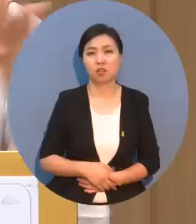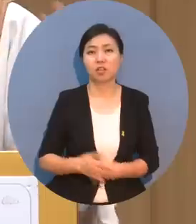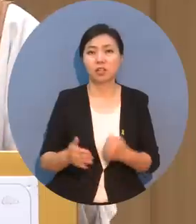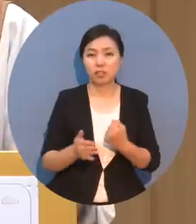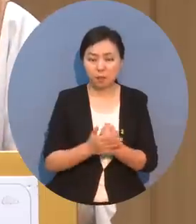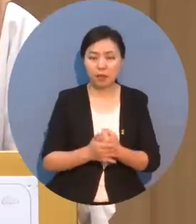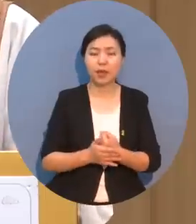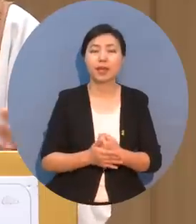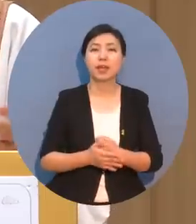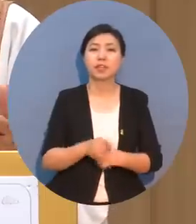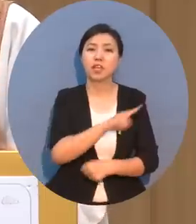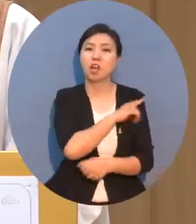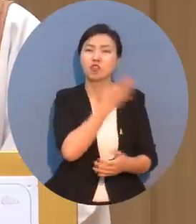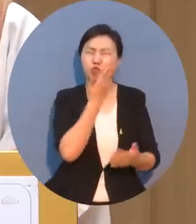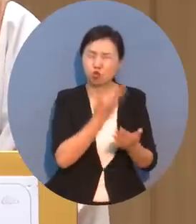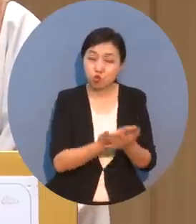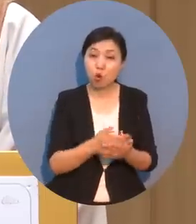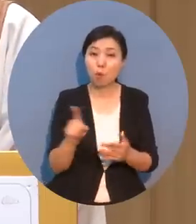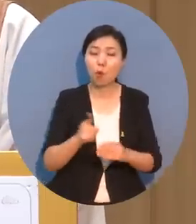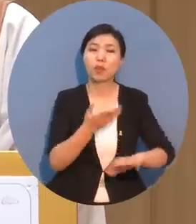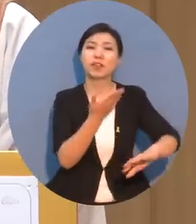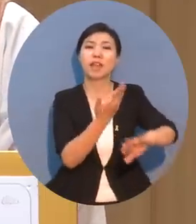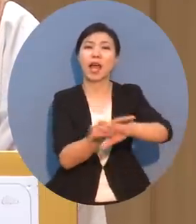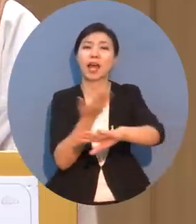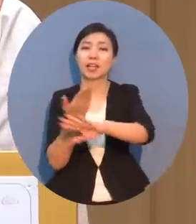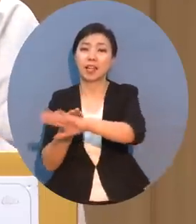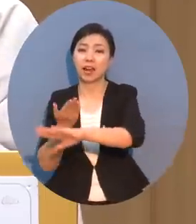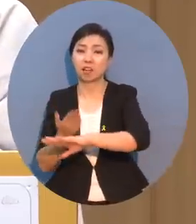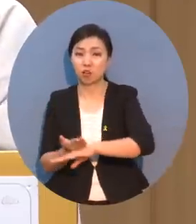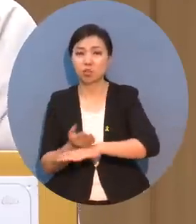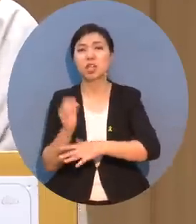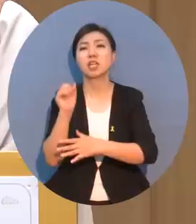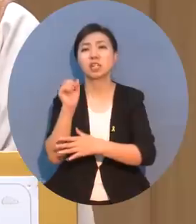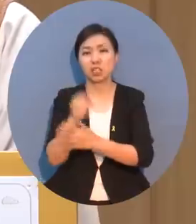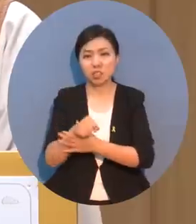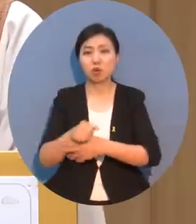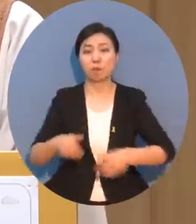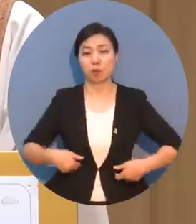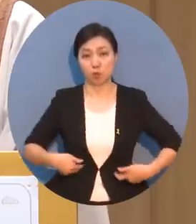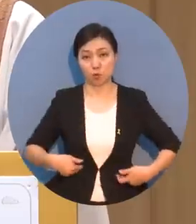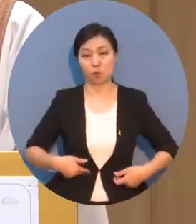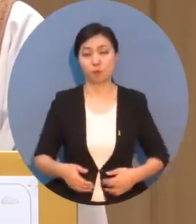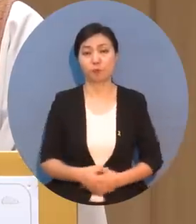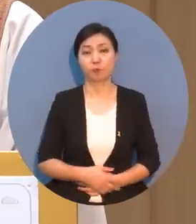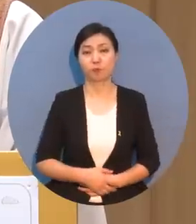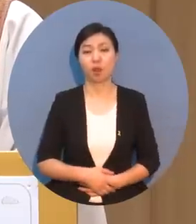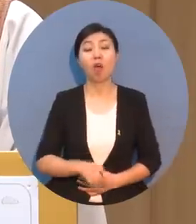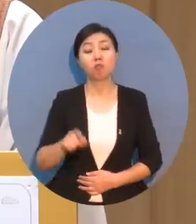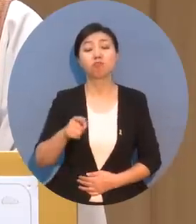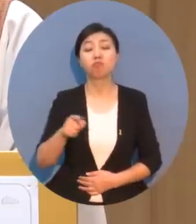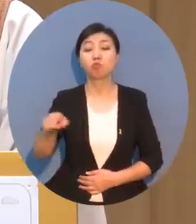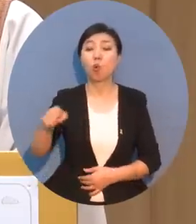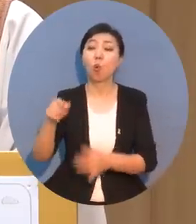그러니까 우리가 다름을 인정해야 된다. 다름을. 그렇게 생각할 수도 있어.